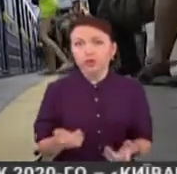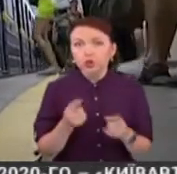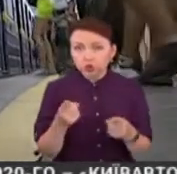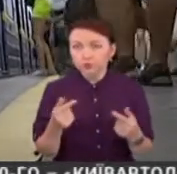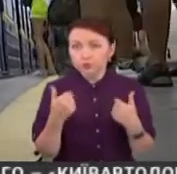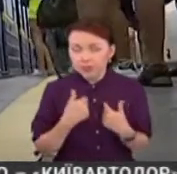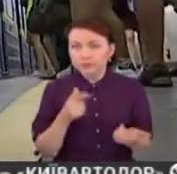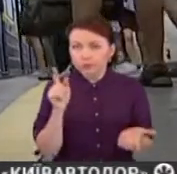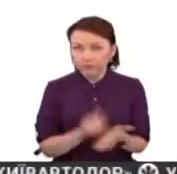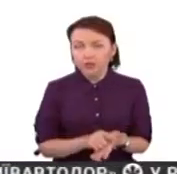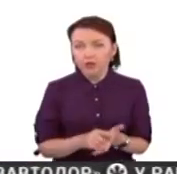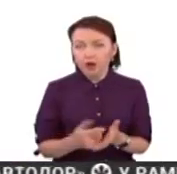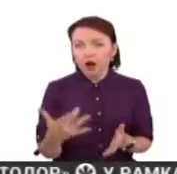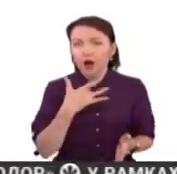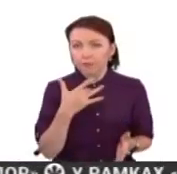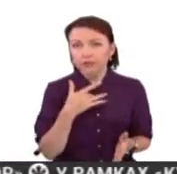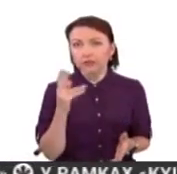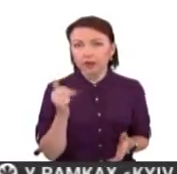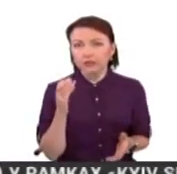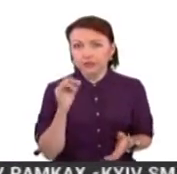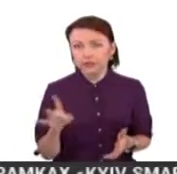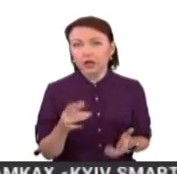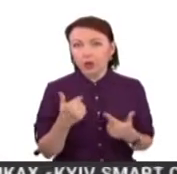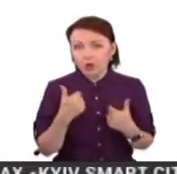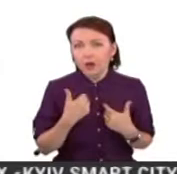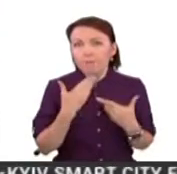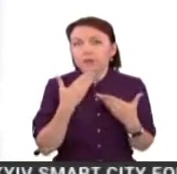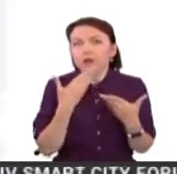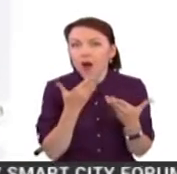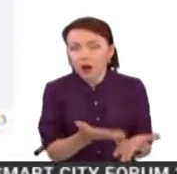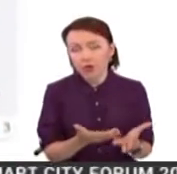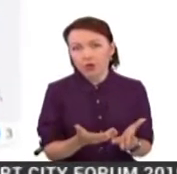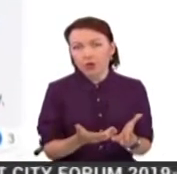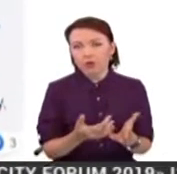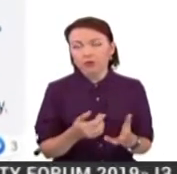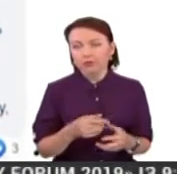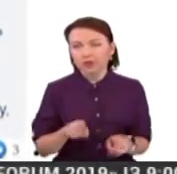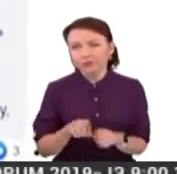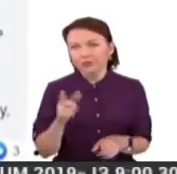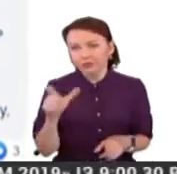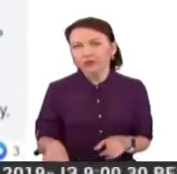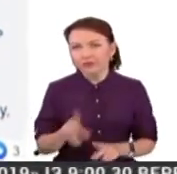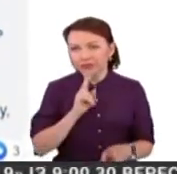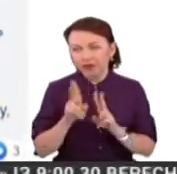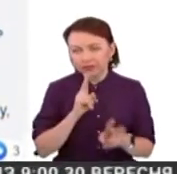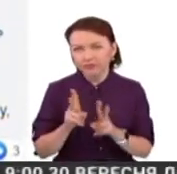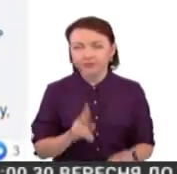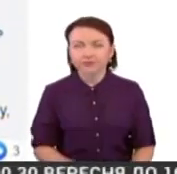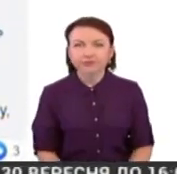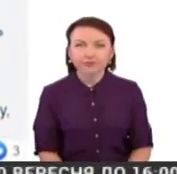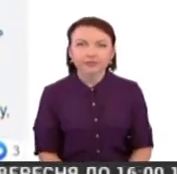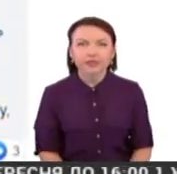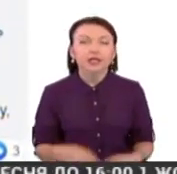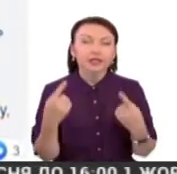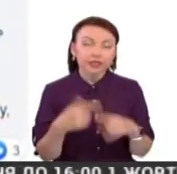мені повинні хамити касири, коли я в них про це питаю, скаржиться киянин Сергій Антонов.